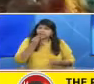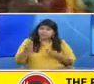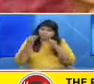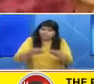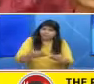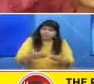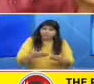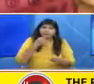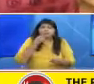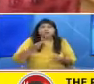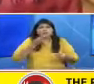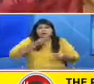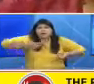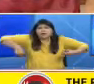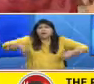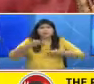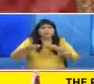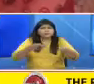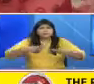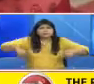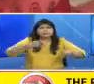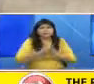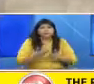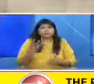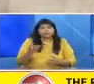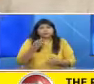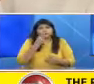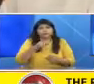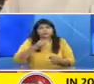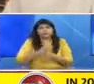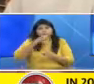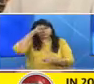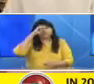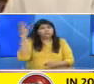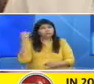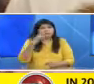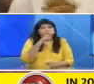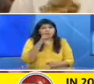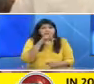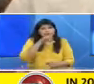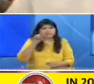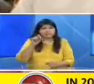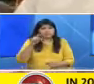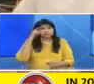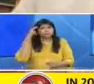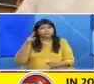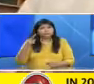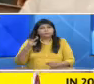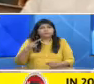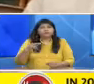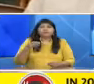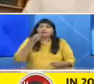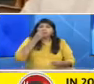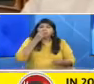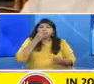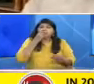शुरू करते हैं। लिक्विड फूड नहीं, सॉलिड फूड। गुजरात ने 2010 में सोचा कि क्यों न अन्नप्राशन